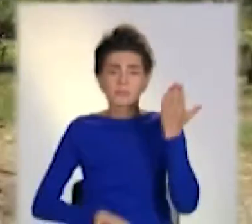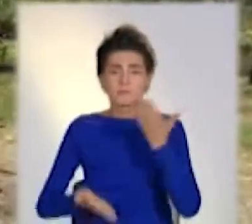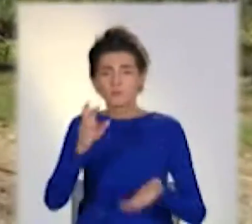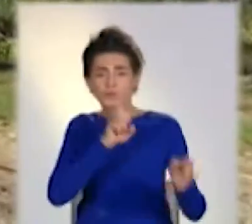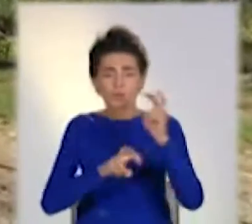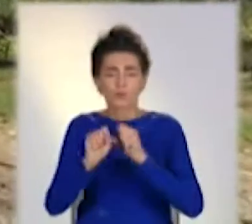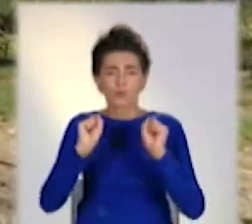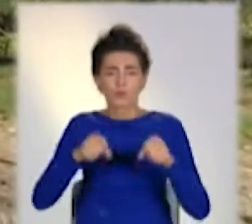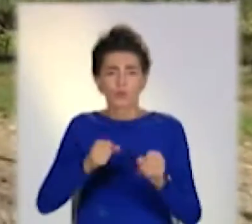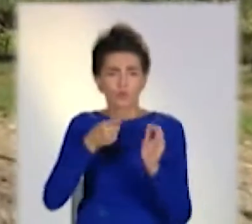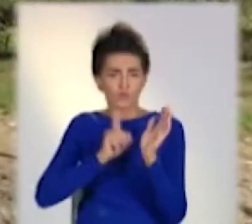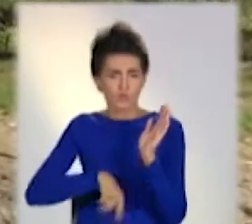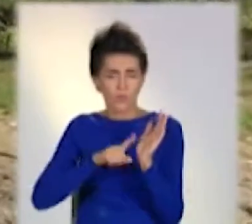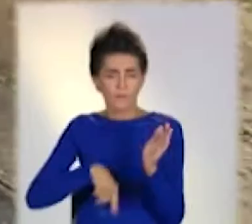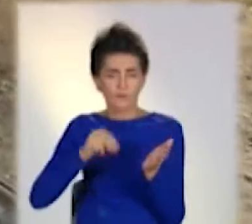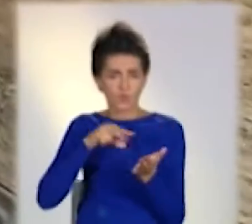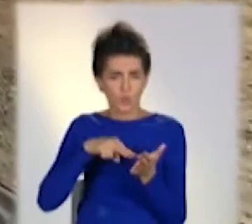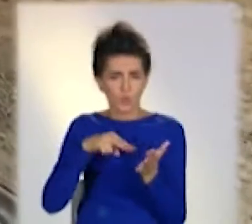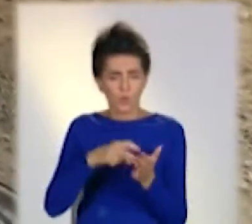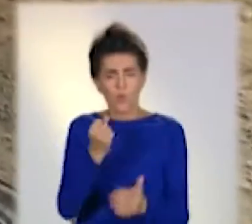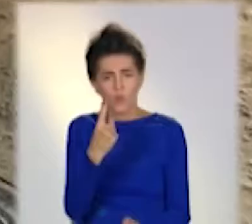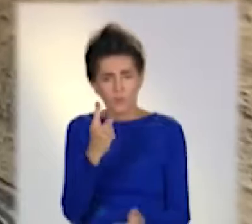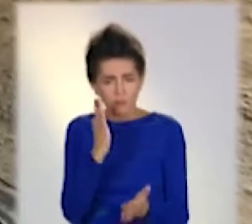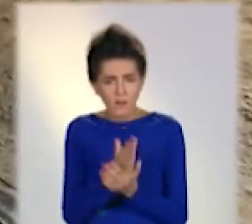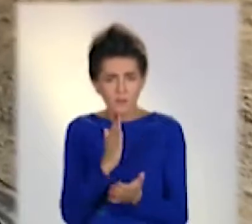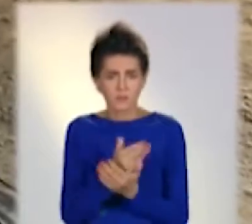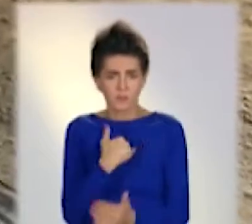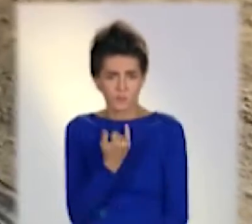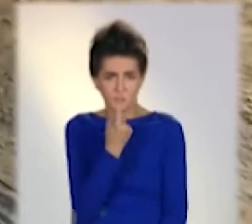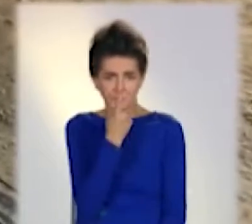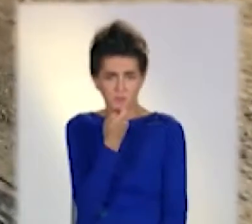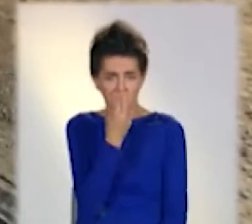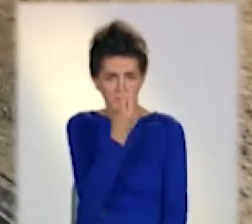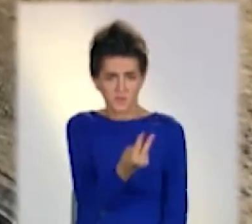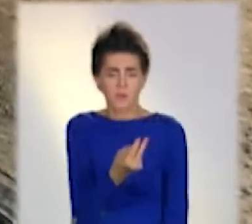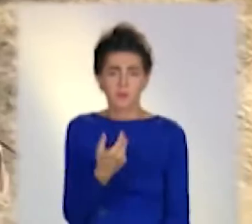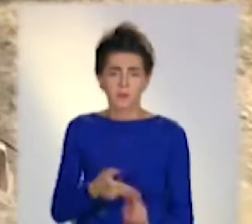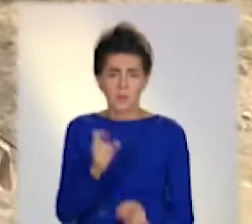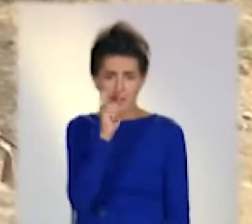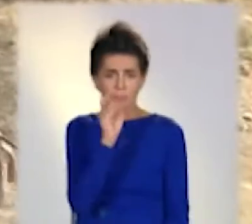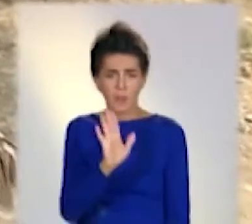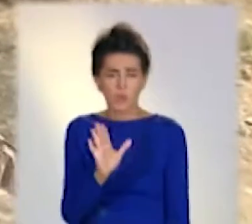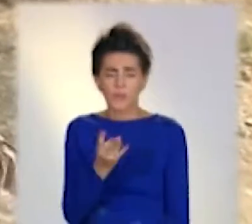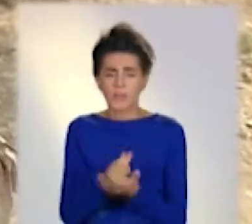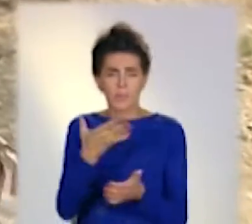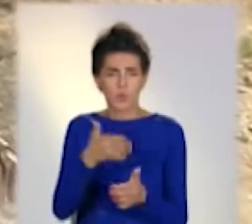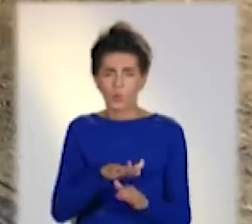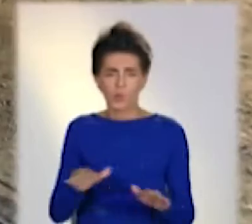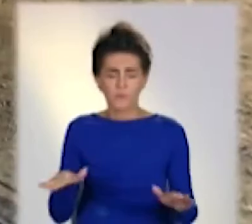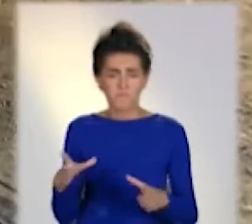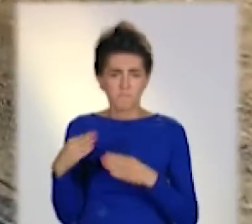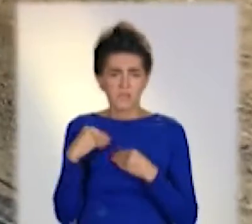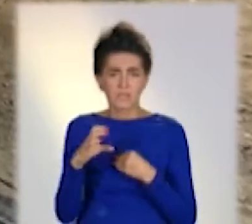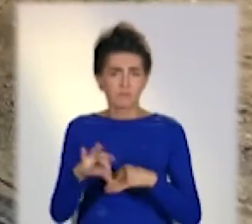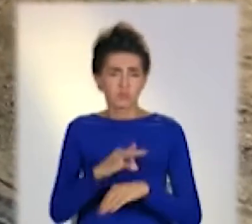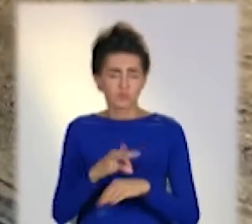пошукати, можна знайти дуже вигідний цінник. 11, от бачила, тільки що 11 рублів. Хороша картошечка, недорога. Ми з мужем вдвоєм, нам